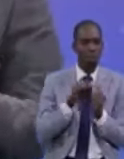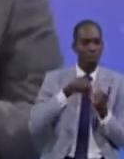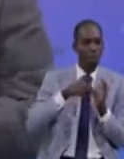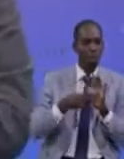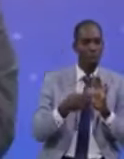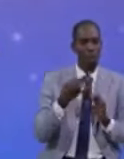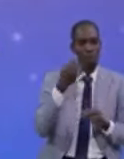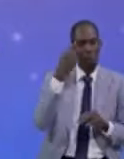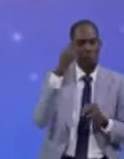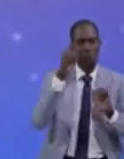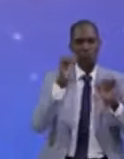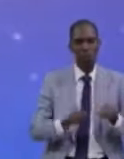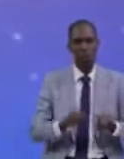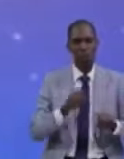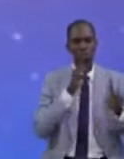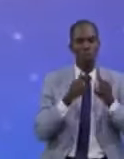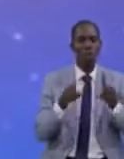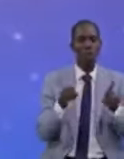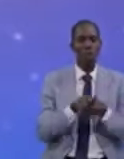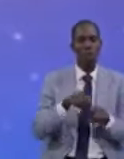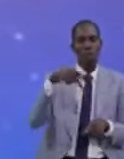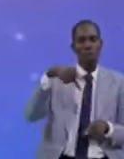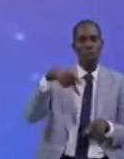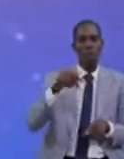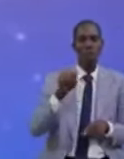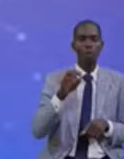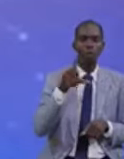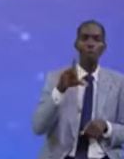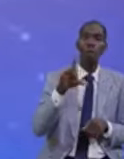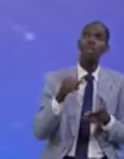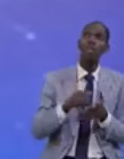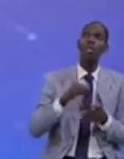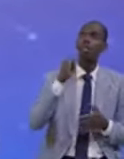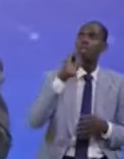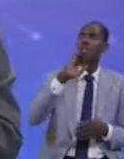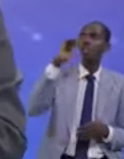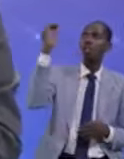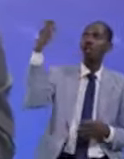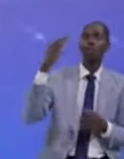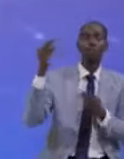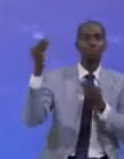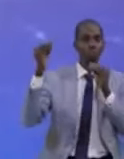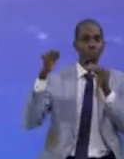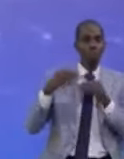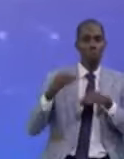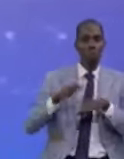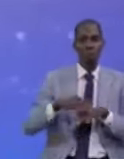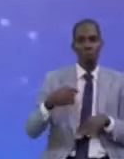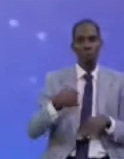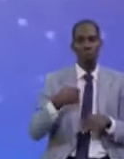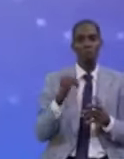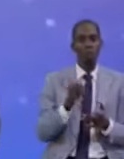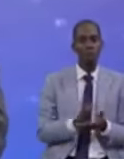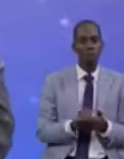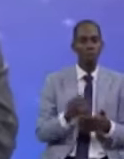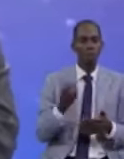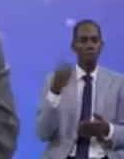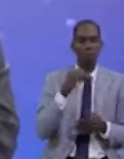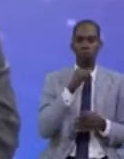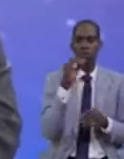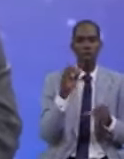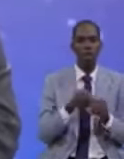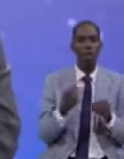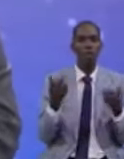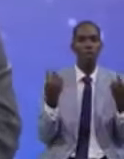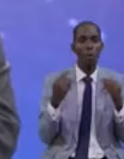l'apôtre Paul sa grâce qui m'a été manifestée n'a pas été veine mais j'ai travaillé plus